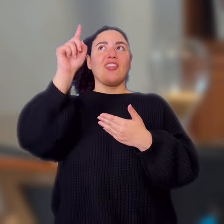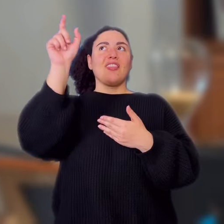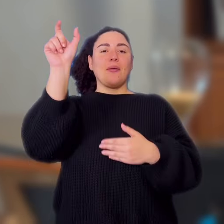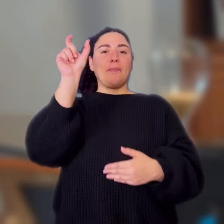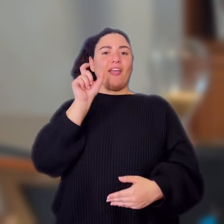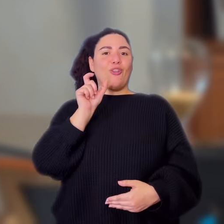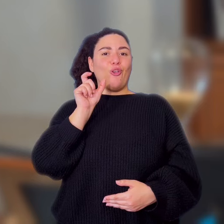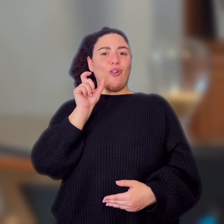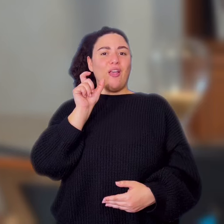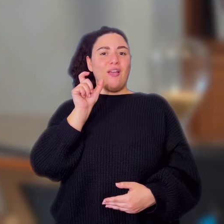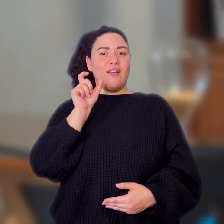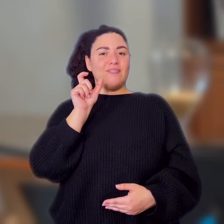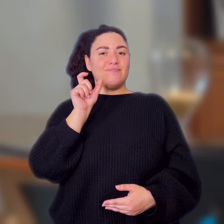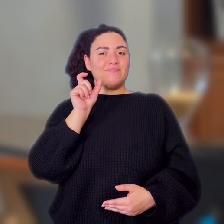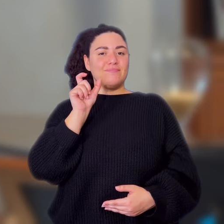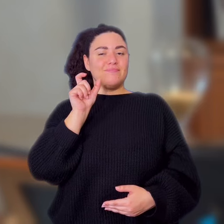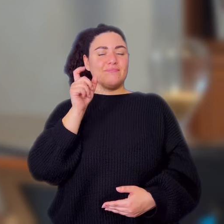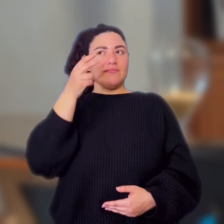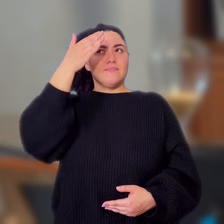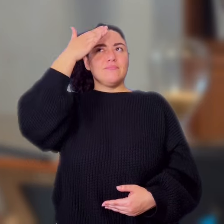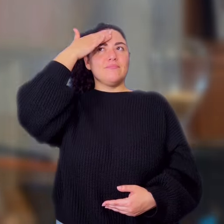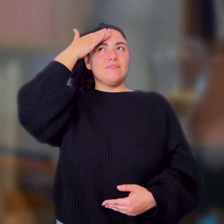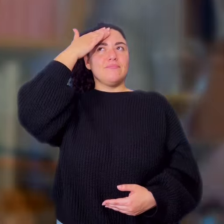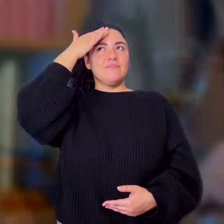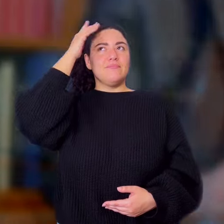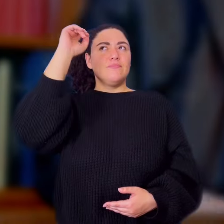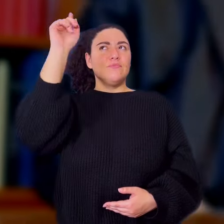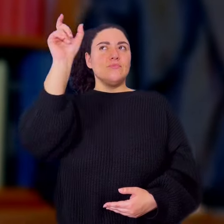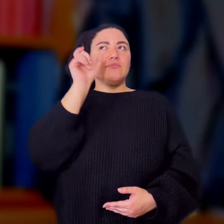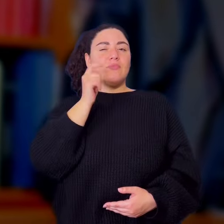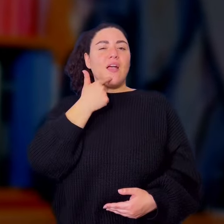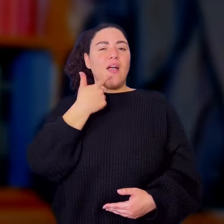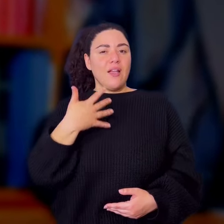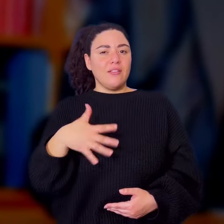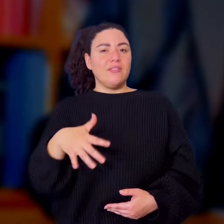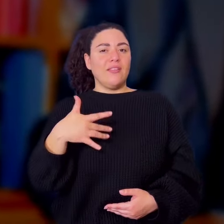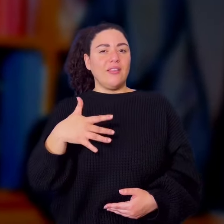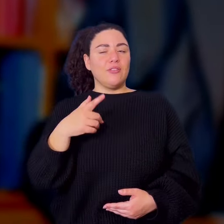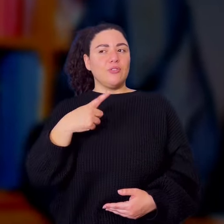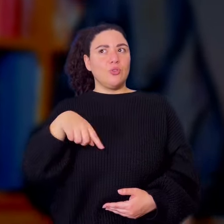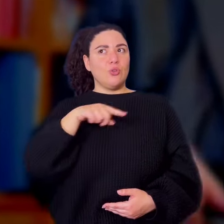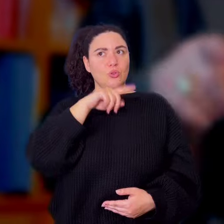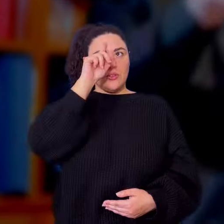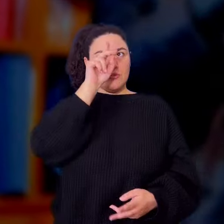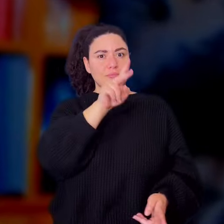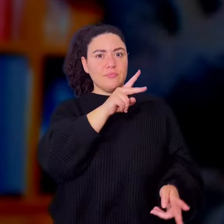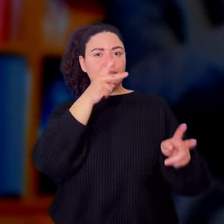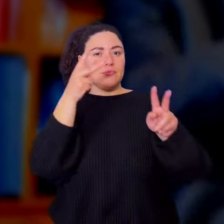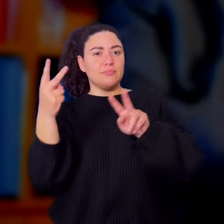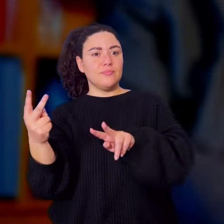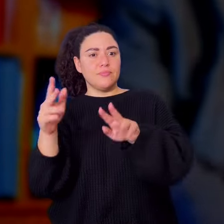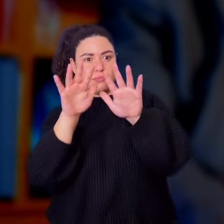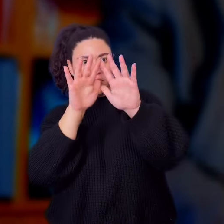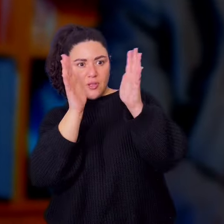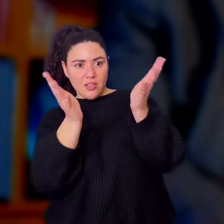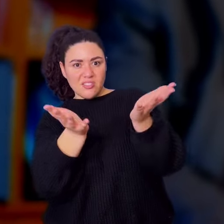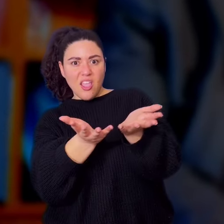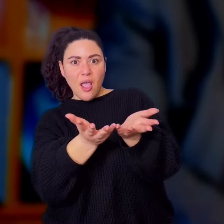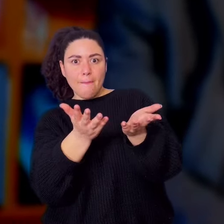parola di Dio quella parola di Dio la memoria meglio della parola di Dio che ci fa leggere invece quel